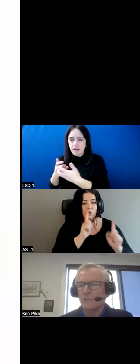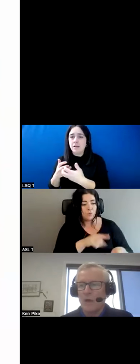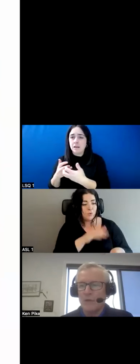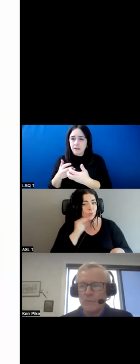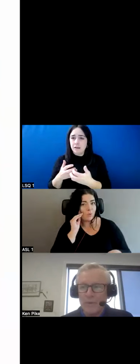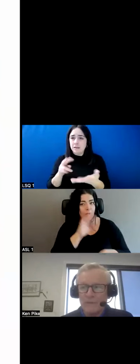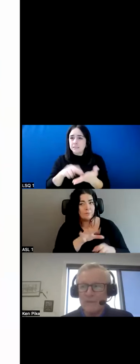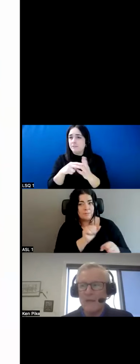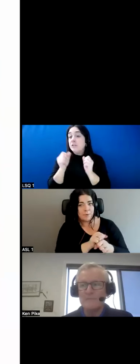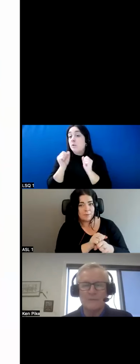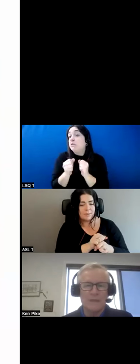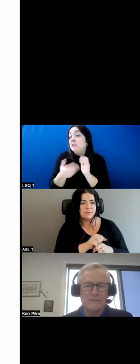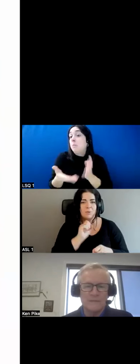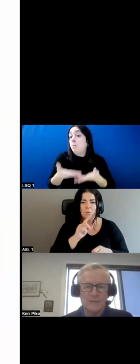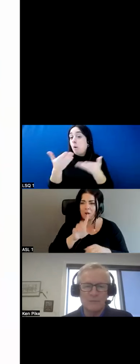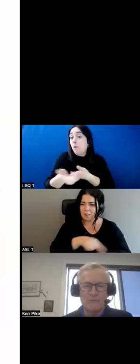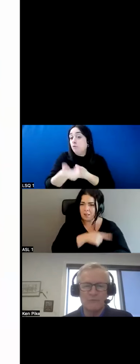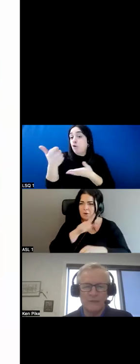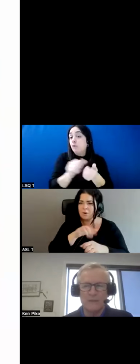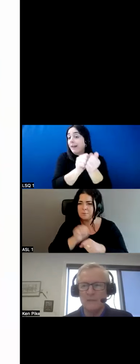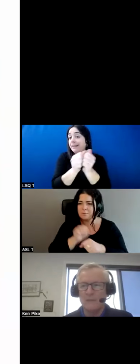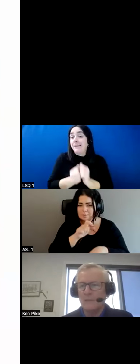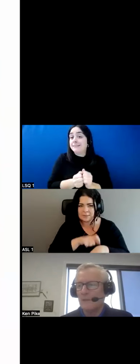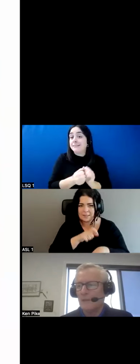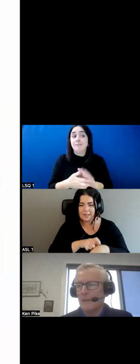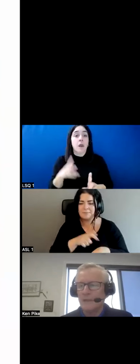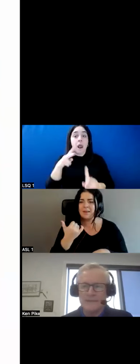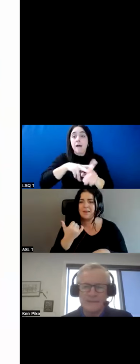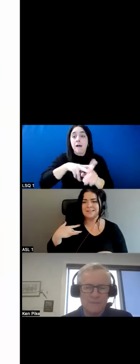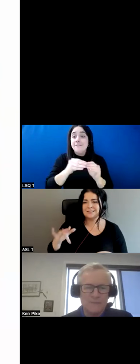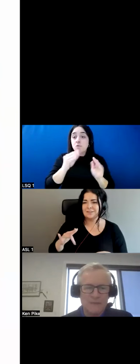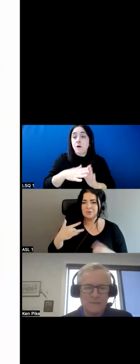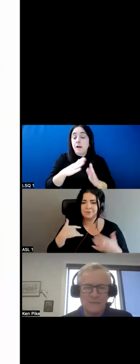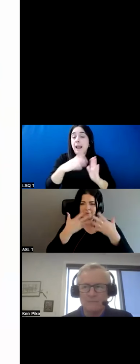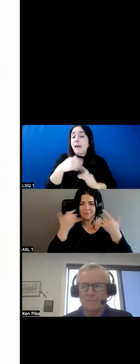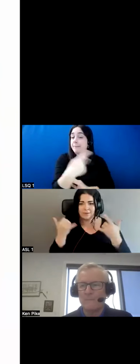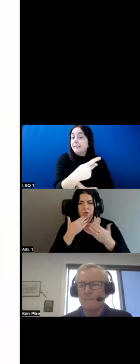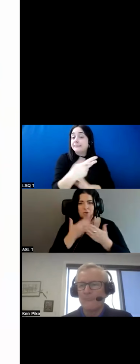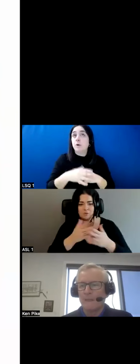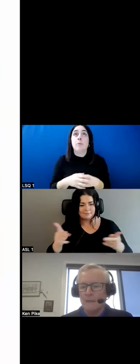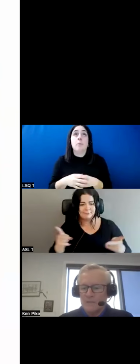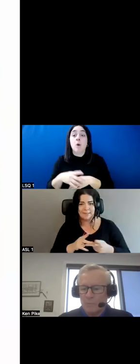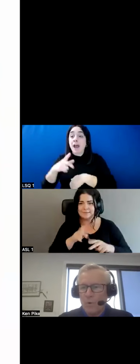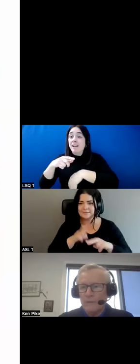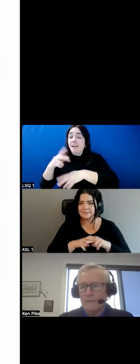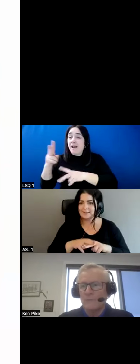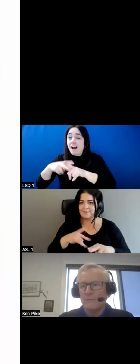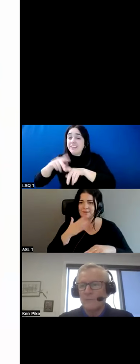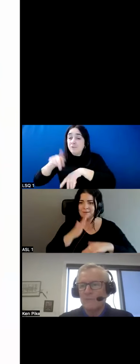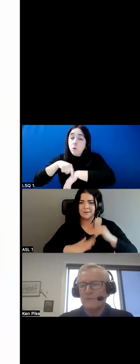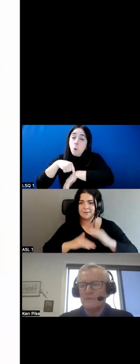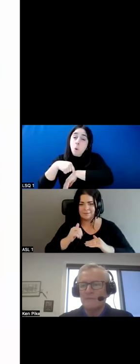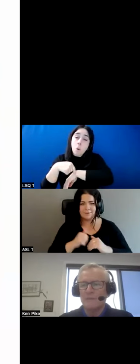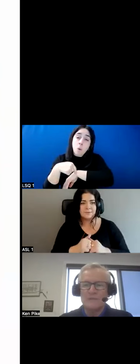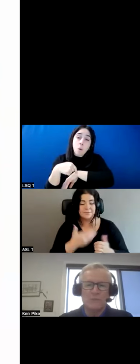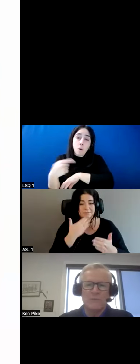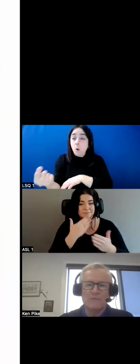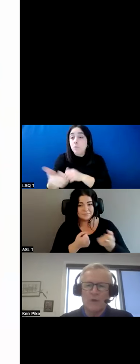comme des rendez-vous à domicile, des rendez-vous qui durent plus longtemps et des salles d'examen adaptées aux besoins